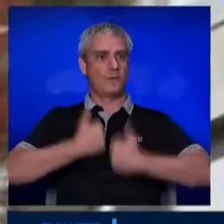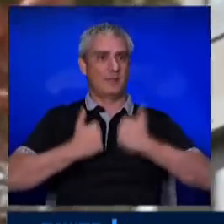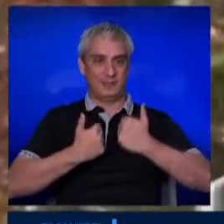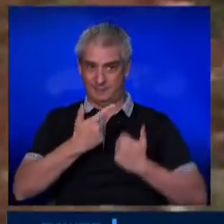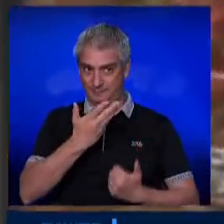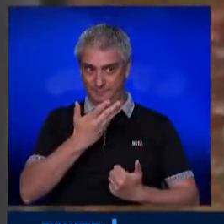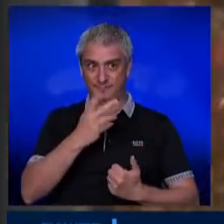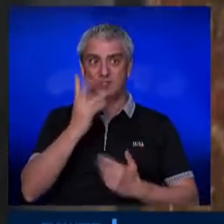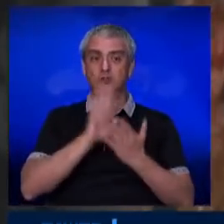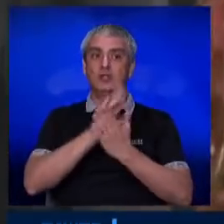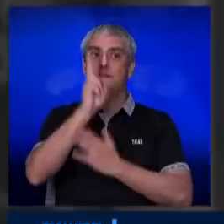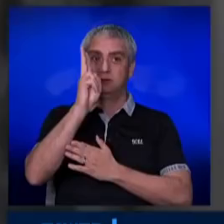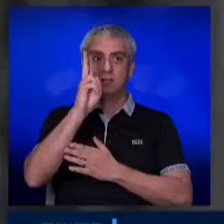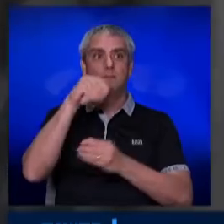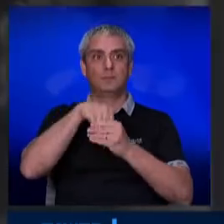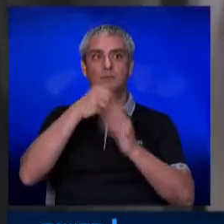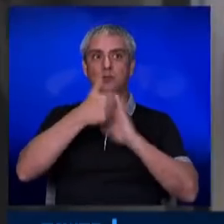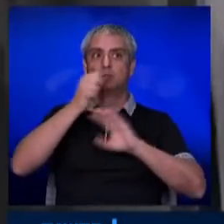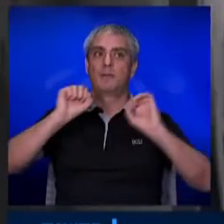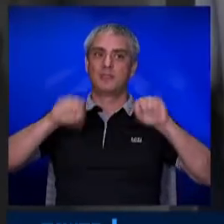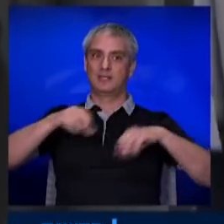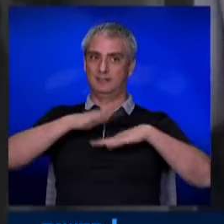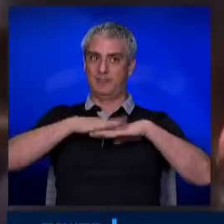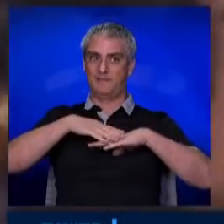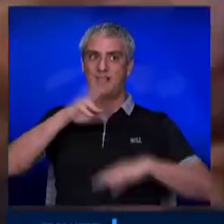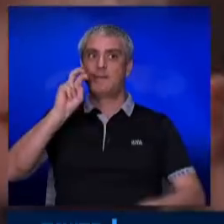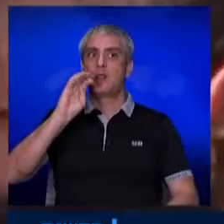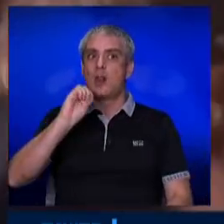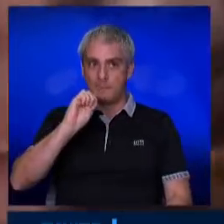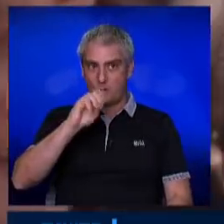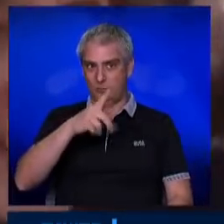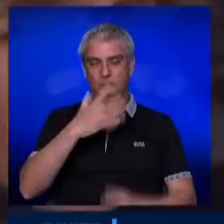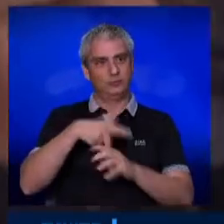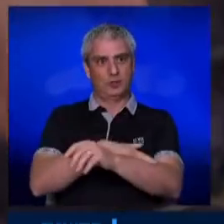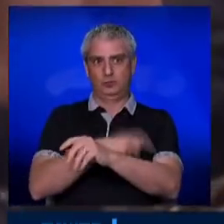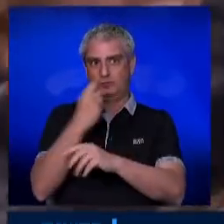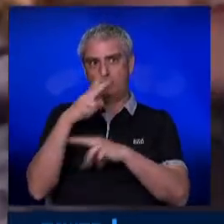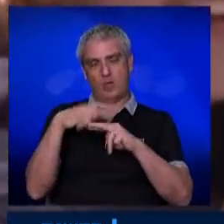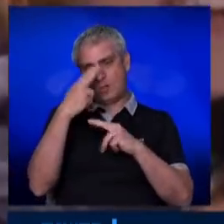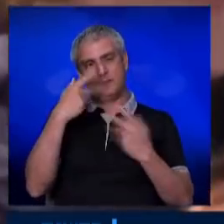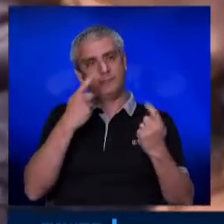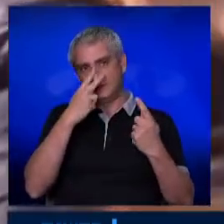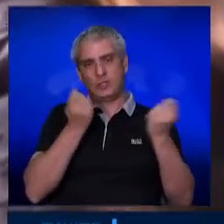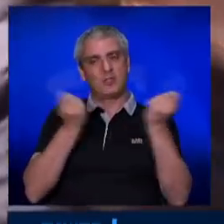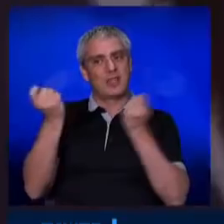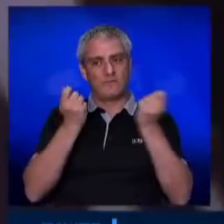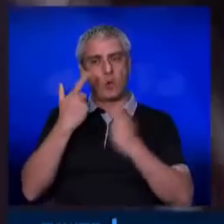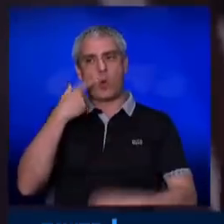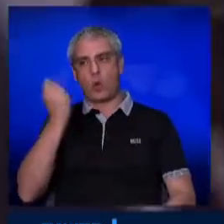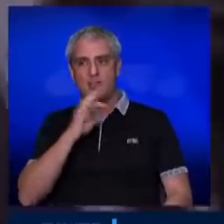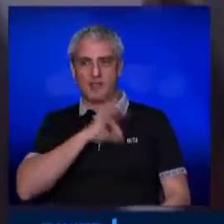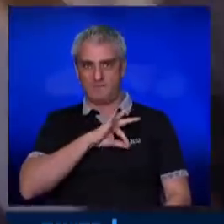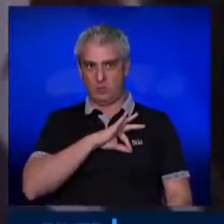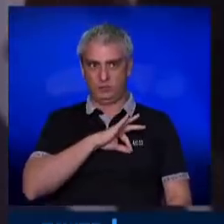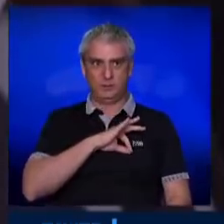והמועמדים, לא פחות מ-12, ובראשם הנשיא המכהן עמנואל מקרון, שעסוק בשבועות האחרונים בניסיונות התיווך בין אוקראינה